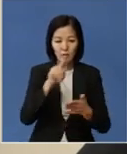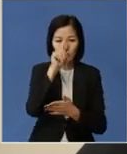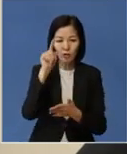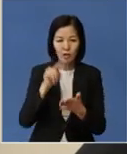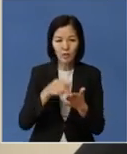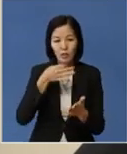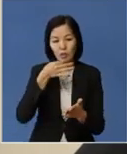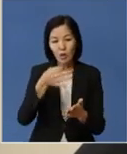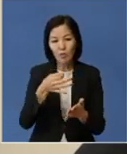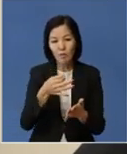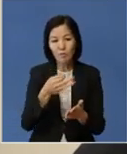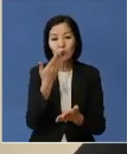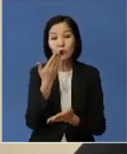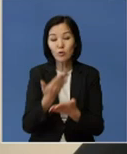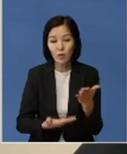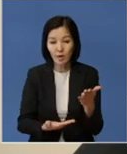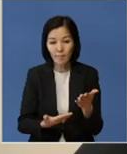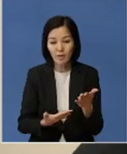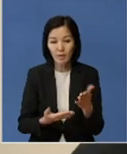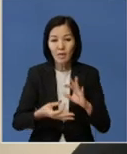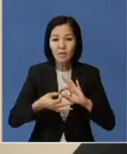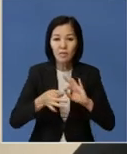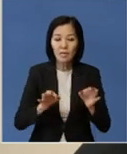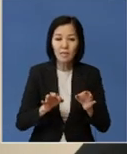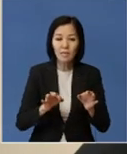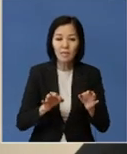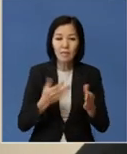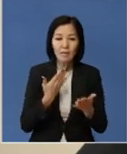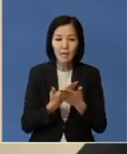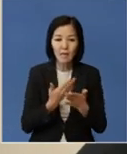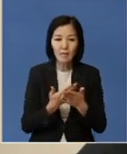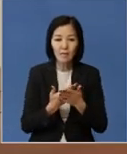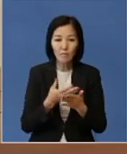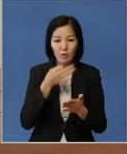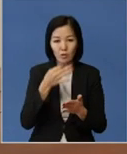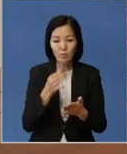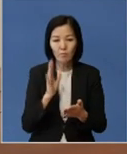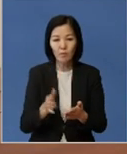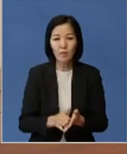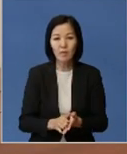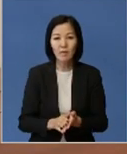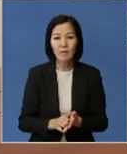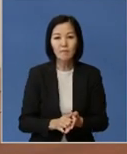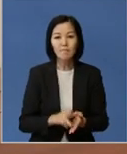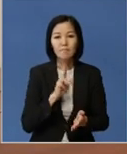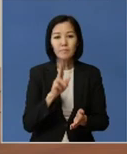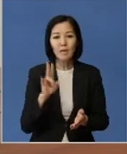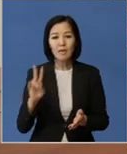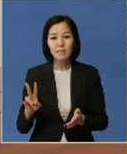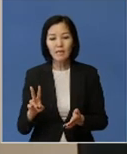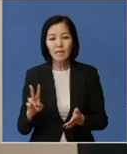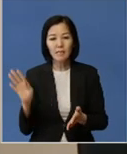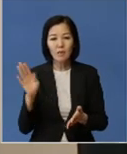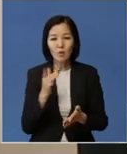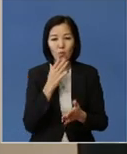дәл жауабын мақұлданған ережелер жиынтығынан дәлелдермен жауап беруде. Қазан айында ұлттық комиссия жанындағы орфографиялық